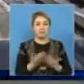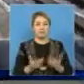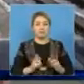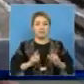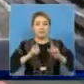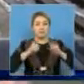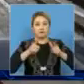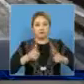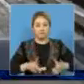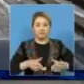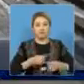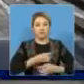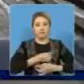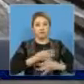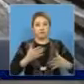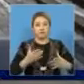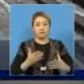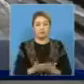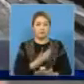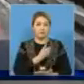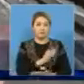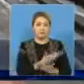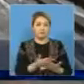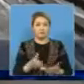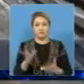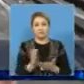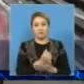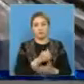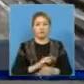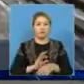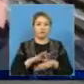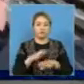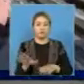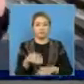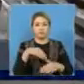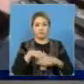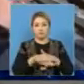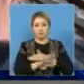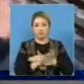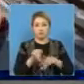наступающим или уже наступившим, да, Наурызом. Желаю, чтобы он удачно прошел, чтобы вот это уже все покинуло нас,